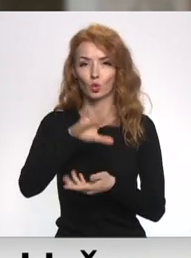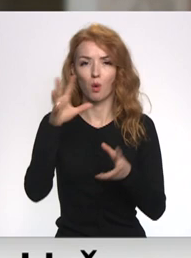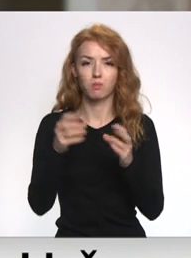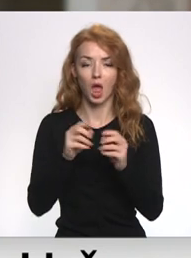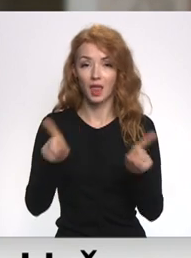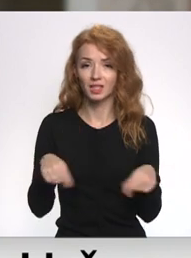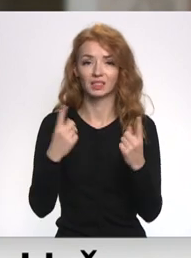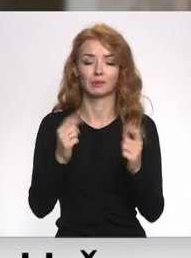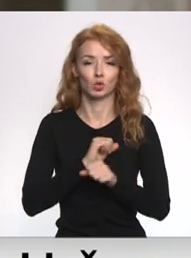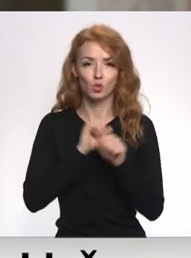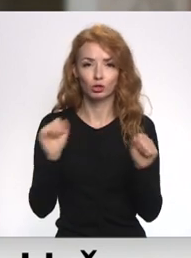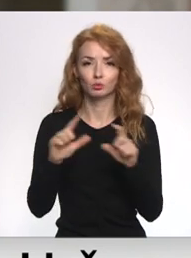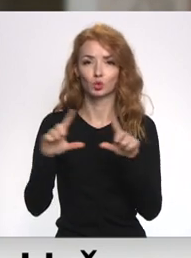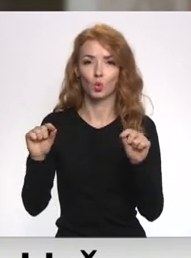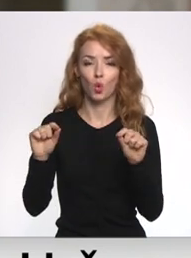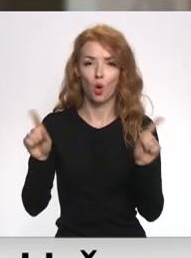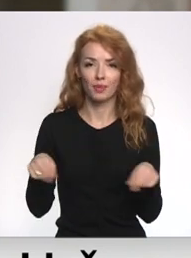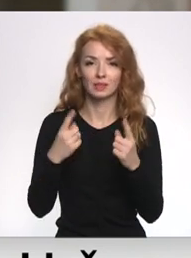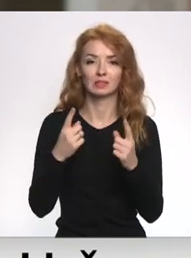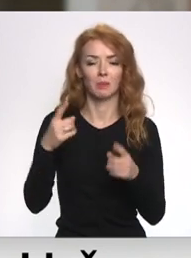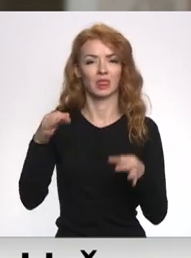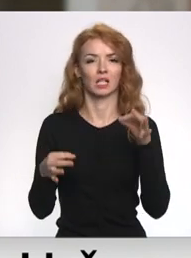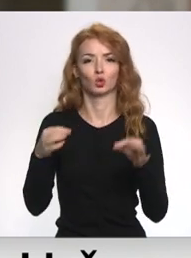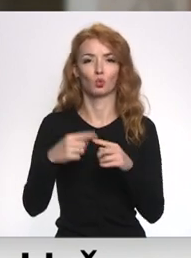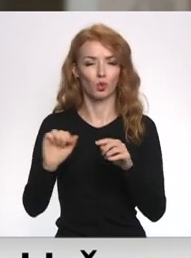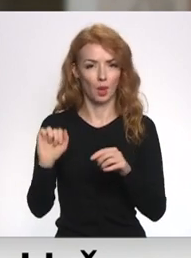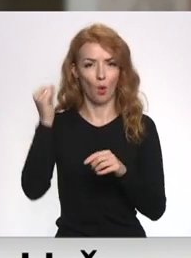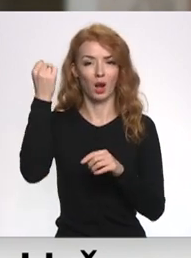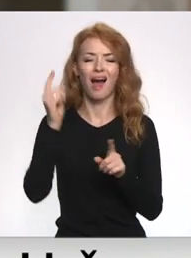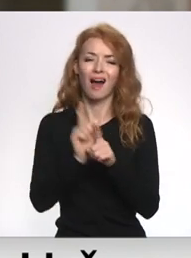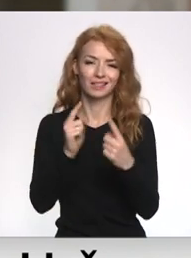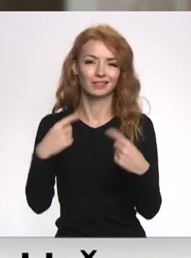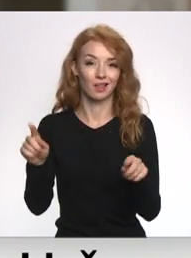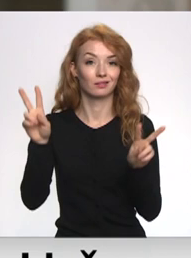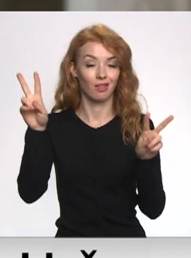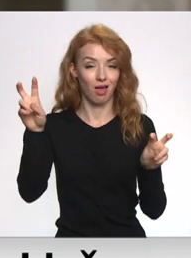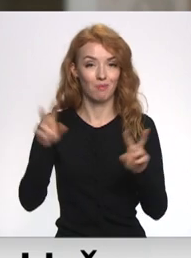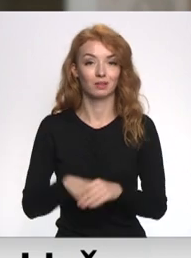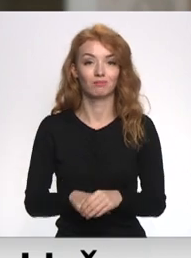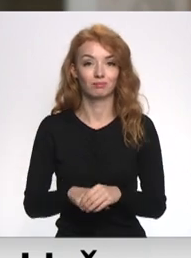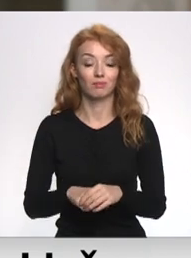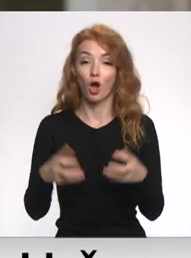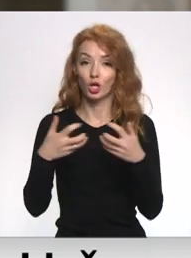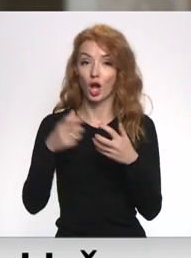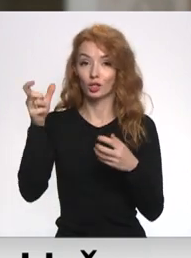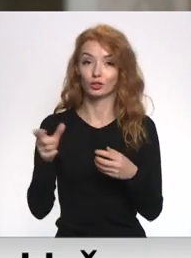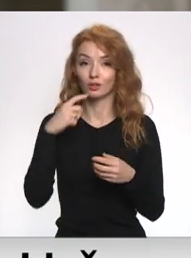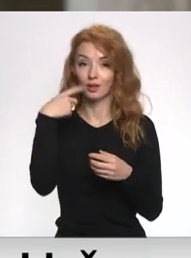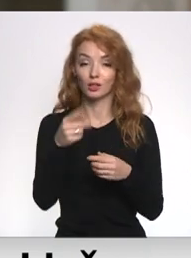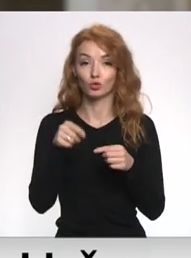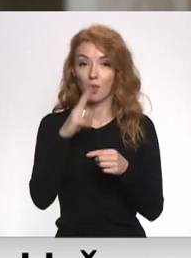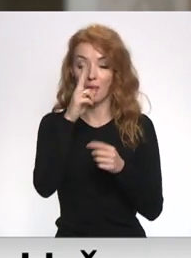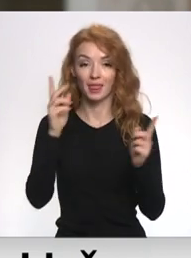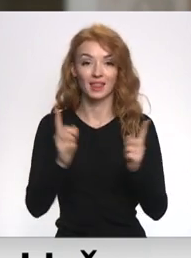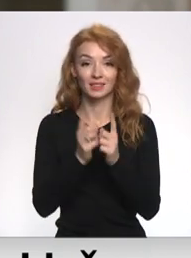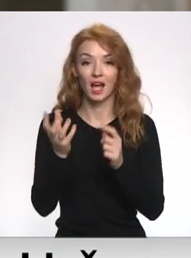attīstība, drošība, skolu attīstība, tiesiskums un demokrātija. Tāpat vēl arī citas tēmas. Un Kariņš uzsvēra, ka šajā nedēļā plānots tikties ar